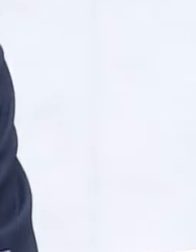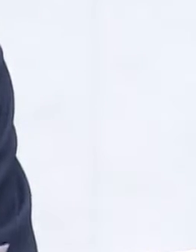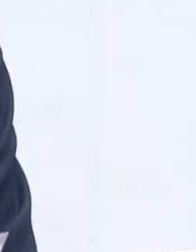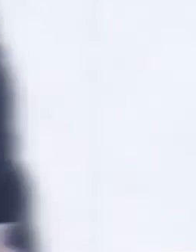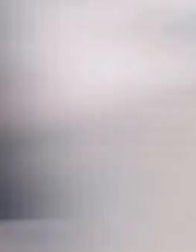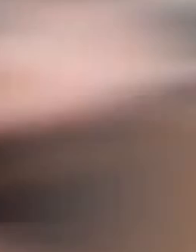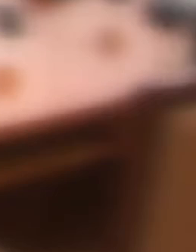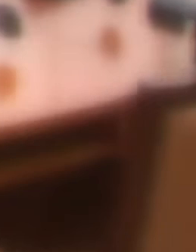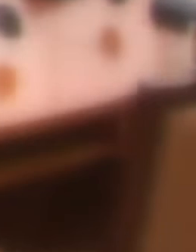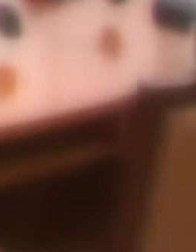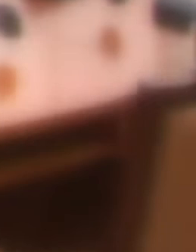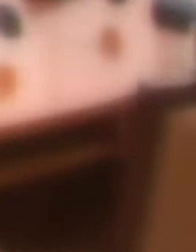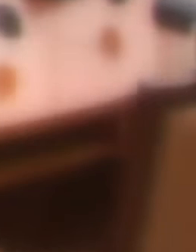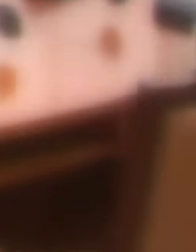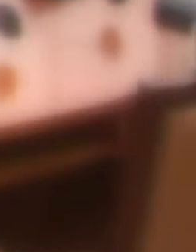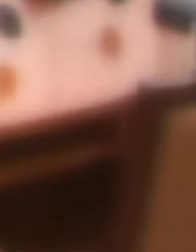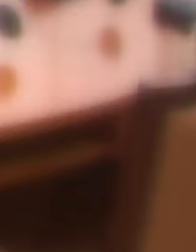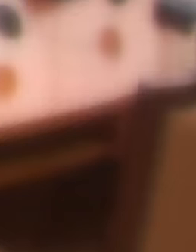방탄법입니다